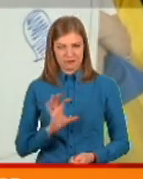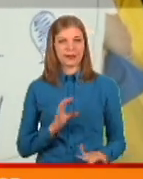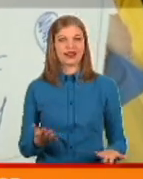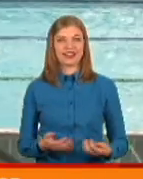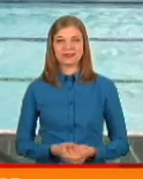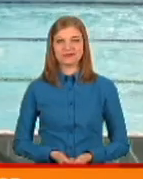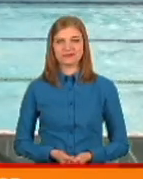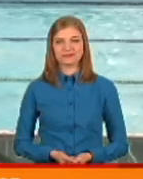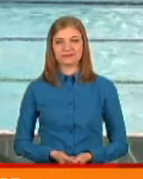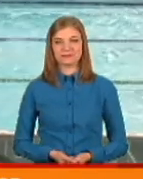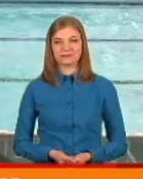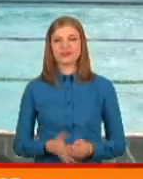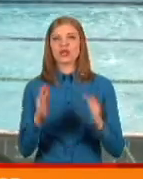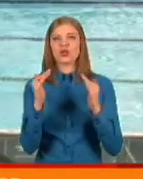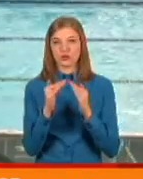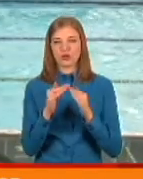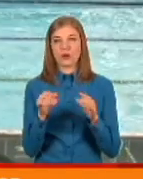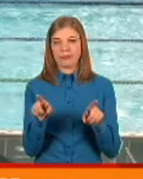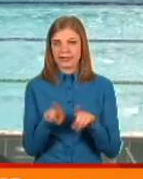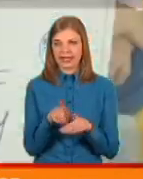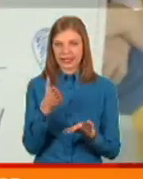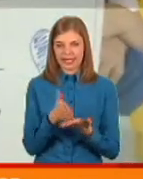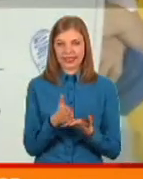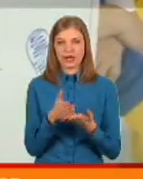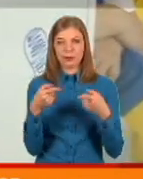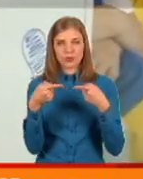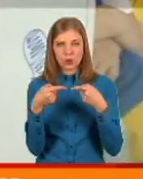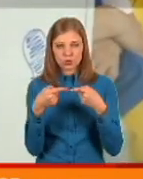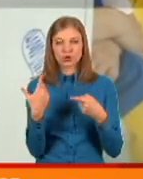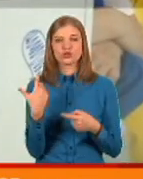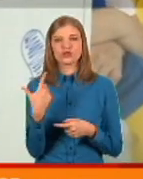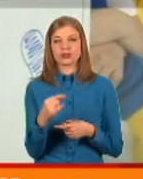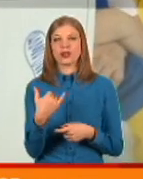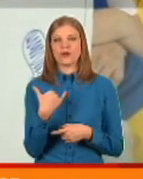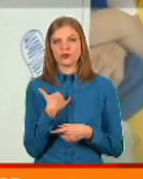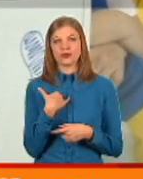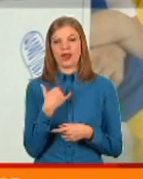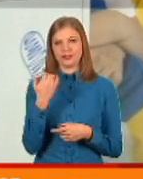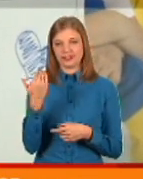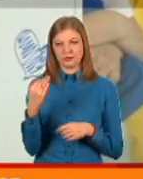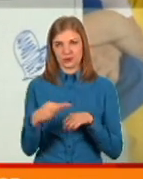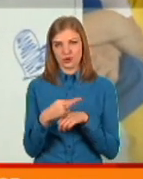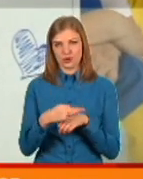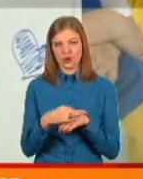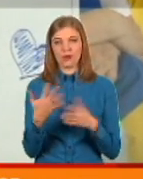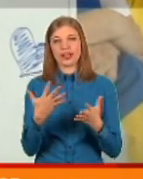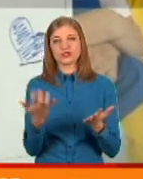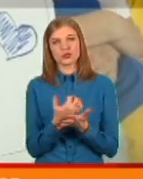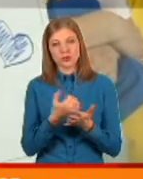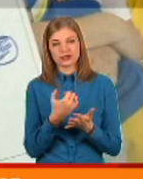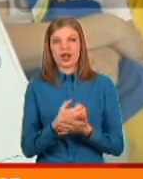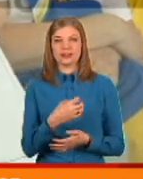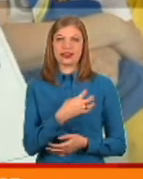Медаль. Да. У нас вдома такий є куточок, де в нас його якісь